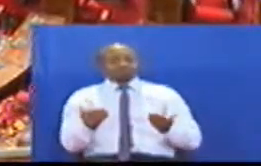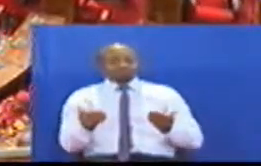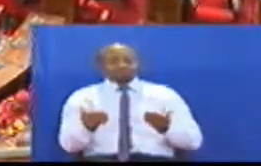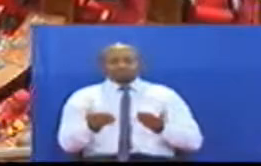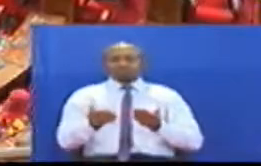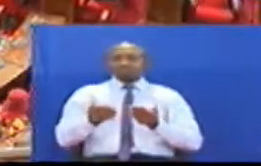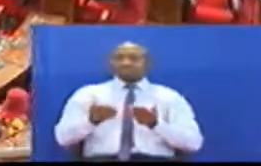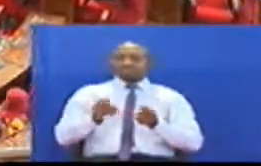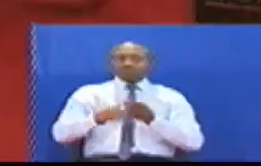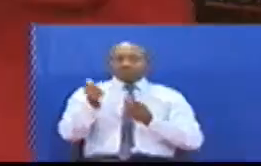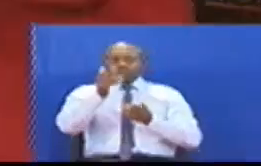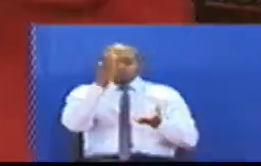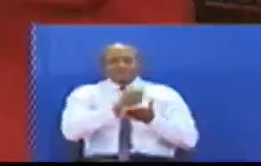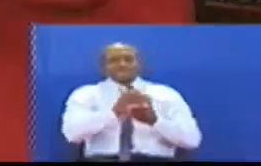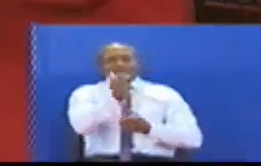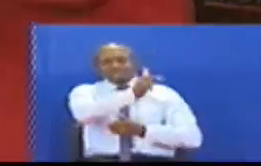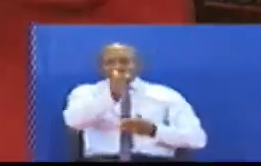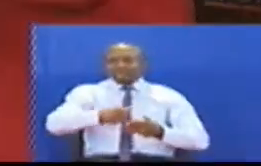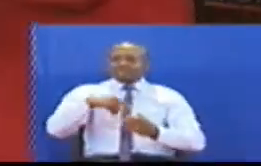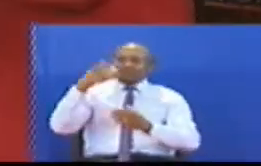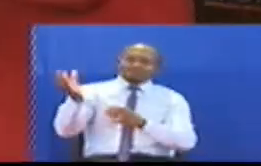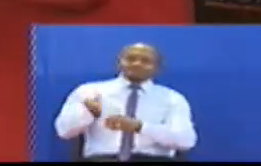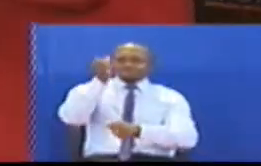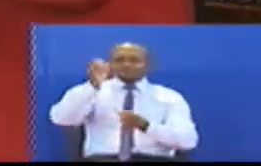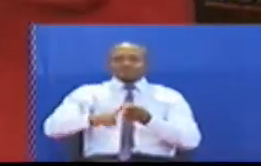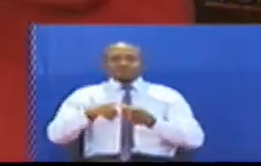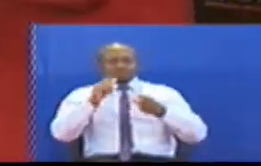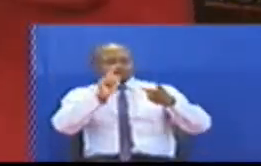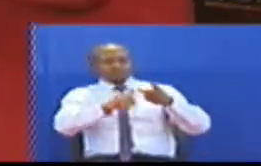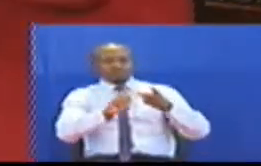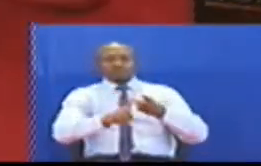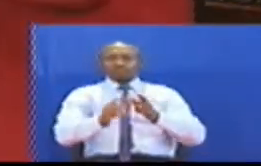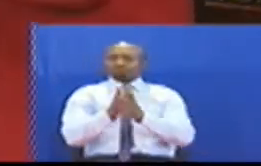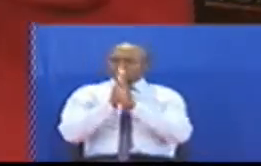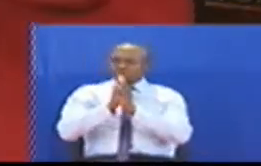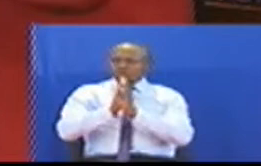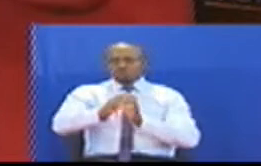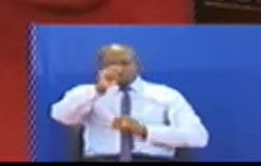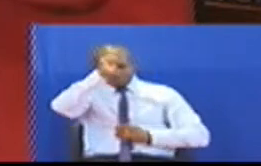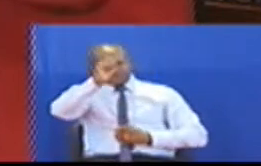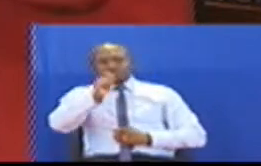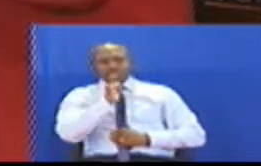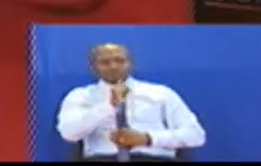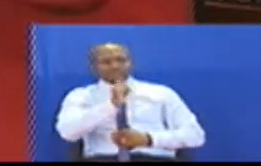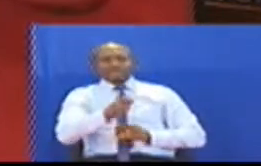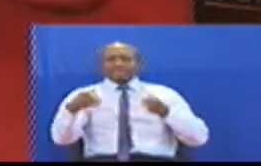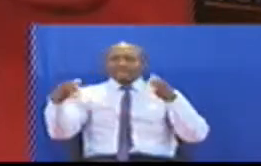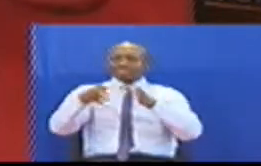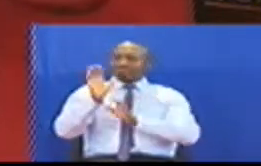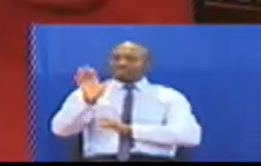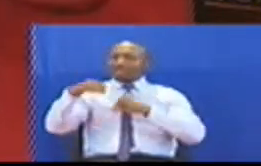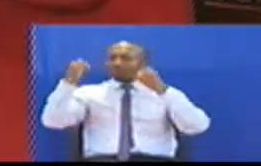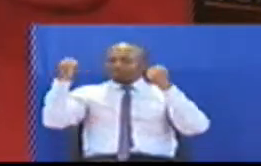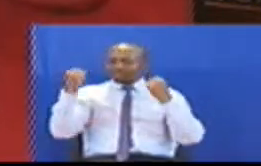kuhakikisha Sumba Tanzania yetu inasonga mbele. Lakini la pili ni kushukuru sana Mheshimiwa Spika pamoja na timu yako nzima kwa kazi